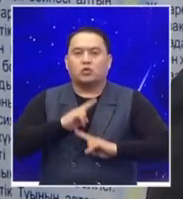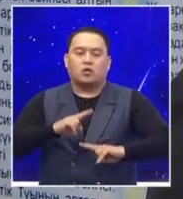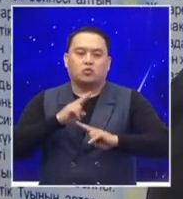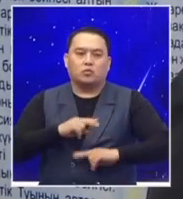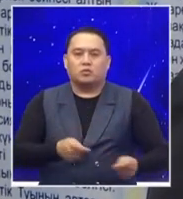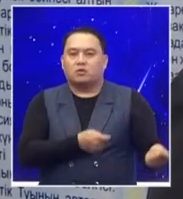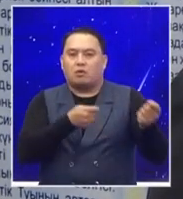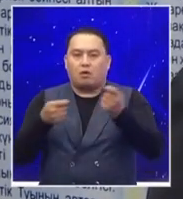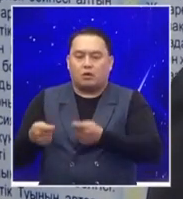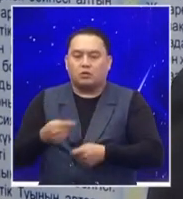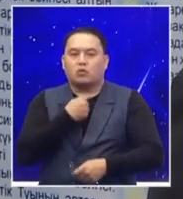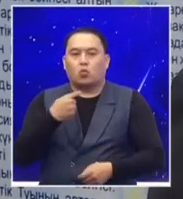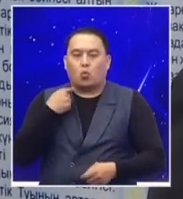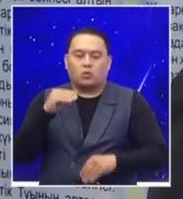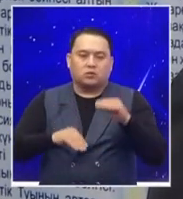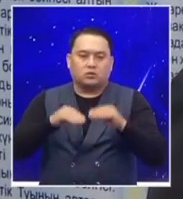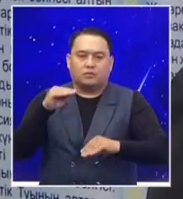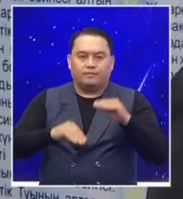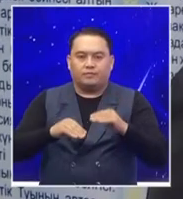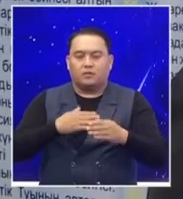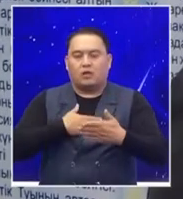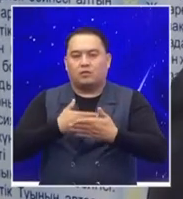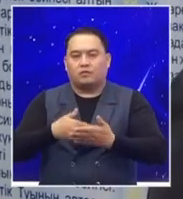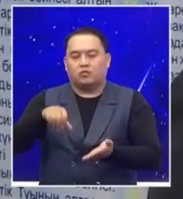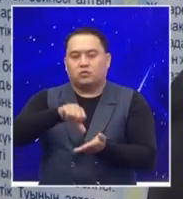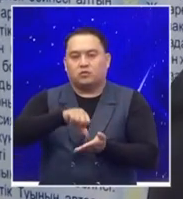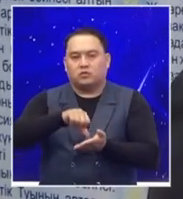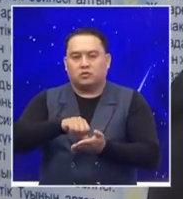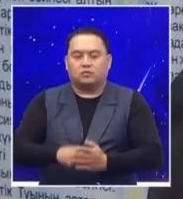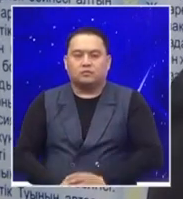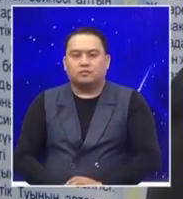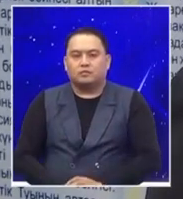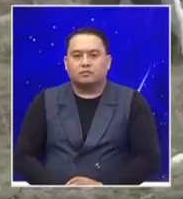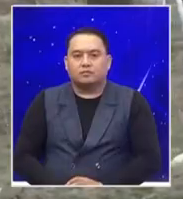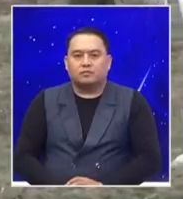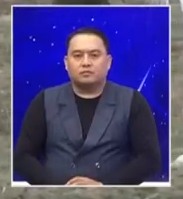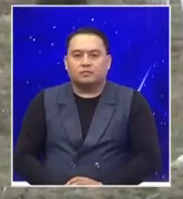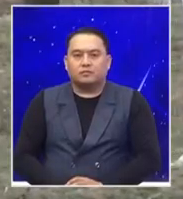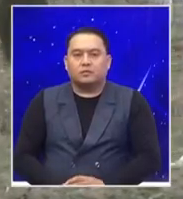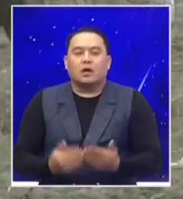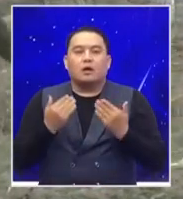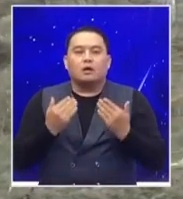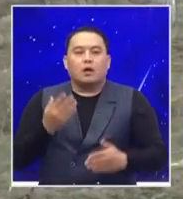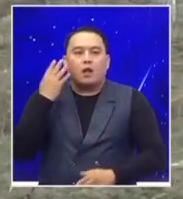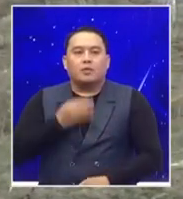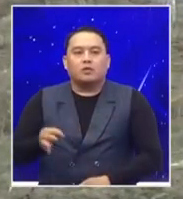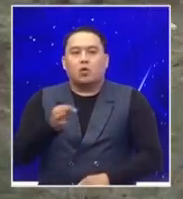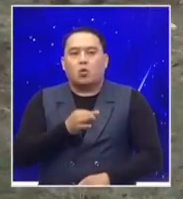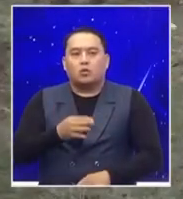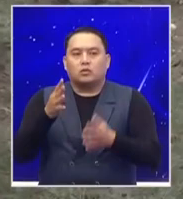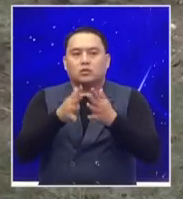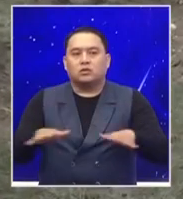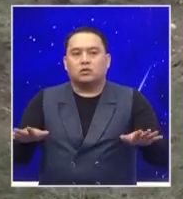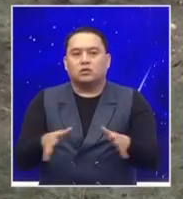кеп, біздің қалаға осы көгалдандыруға жаңағы өзінің үлестерін қосып жатыр. Қазір күні Алматы облысында шырша,